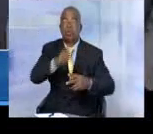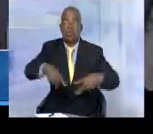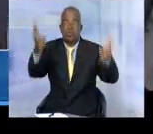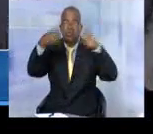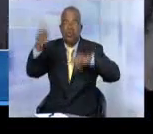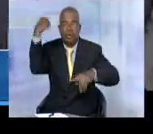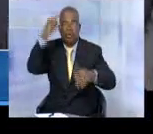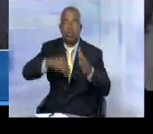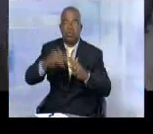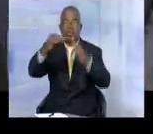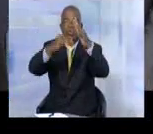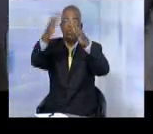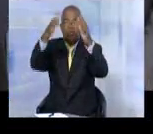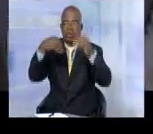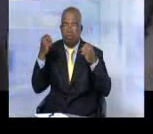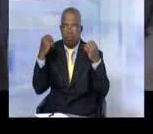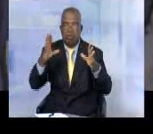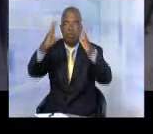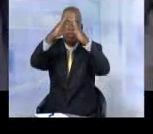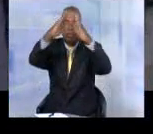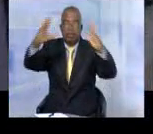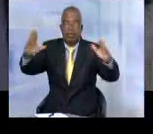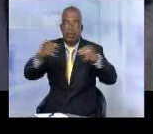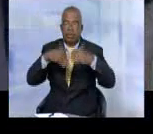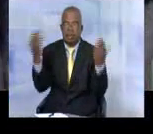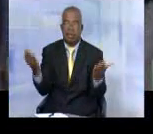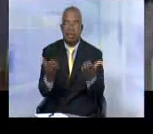donc cette convention devrait être signée tout à l'heure